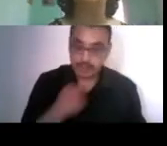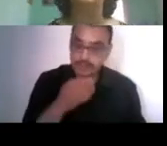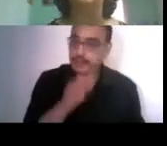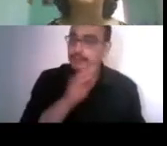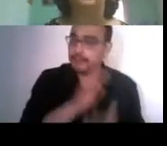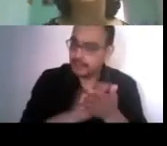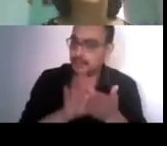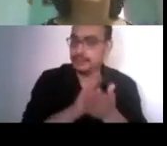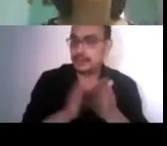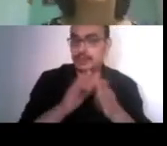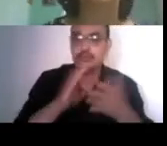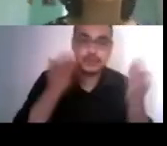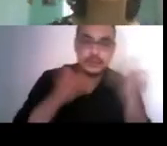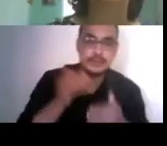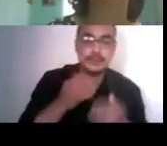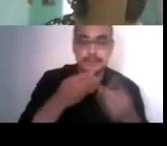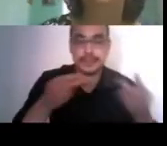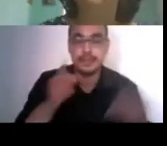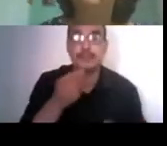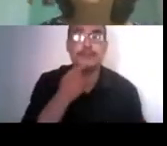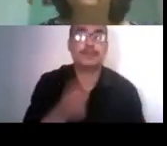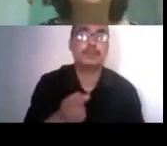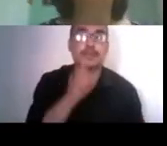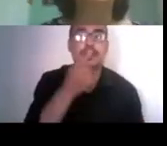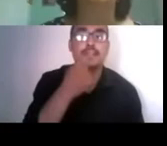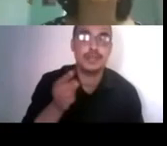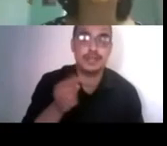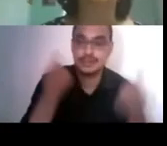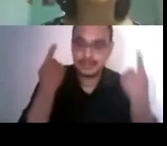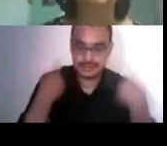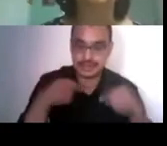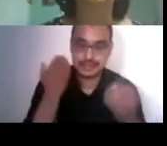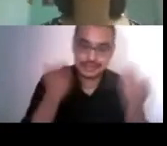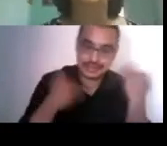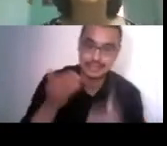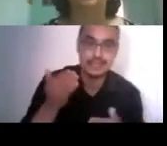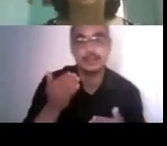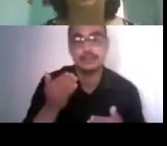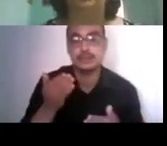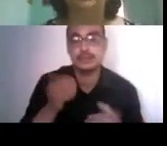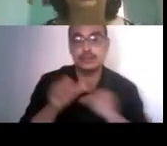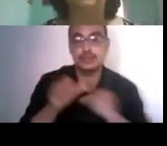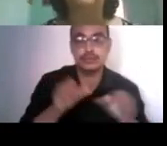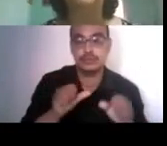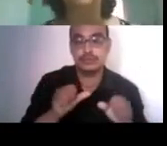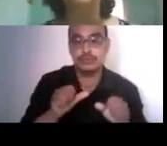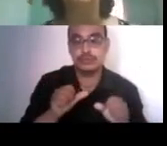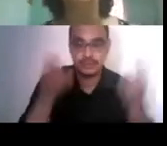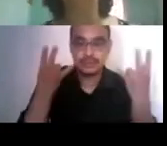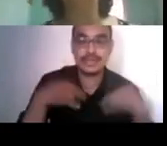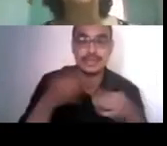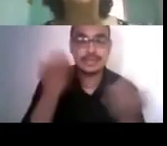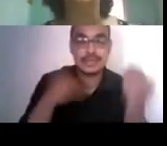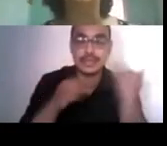बिस्तारै घरेलु हिंसाका प्रकारका कुरा गर्ने हो भने एउटा शारीरिक हिंसा हुने भयो, जुन चाहिँ हामीलाई शारीरिक हिंसा भन्ने